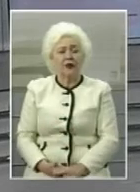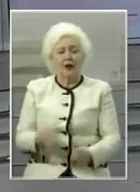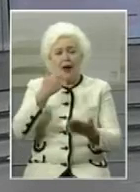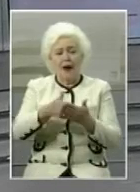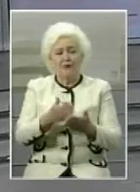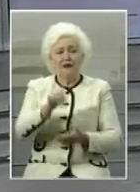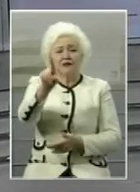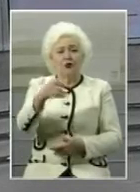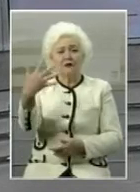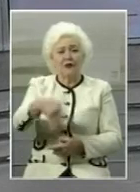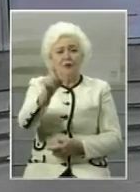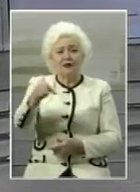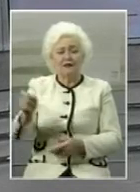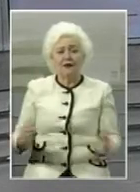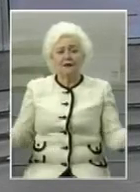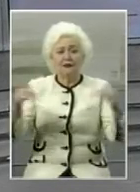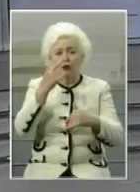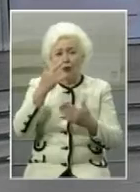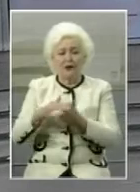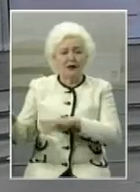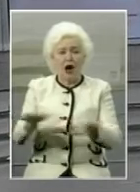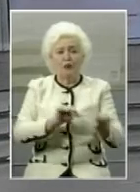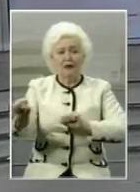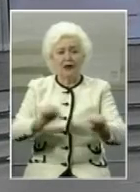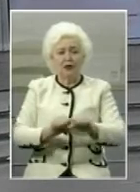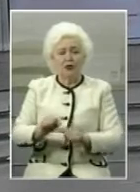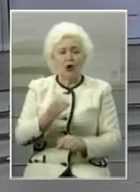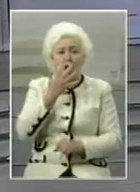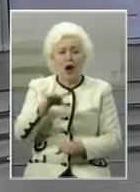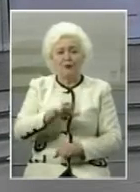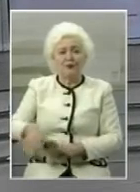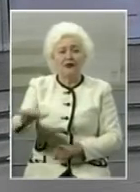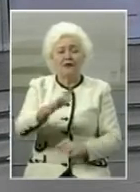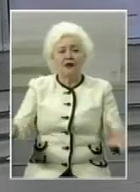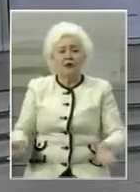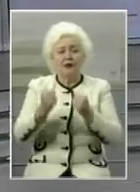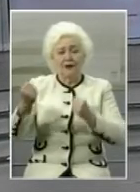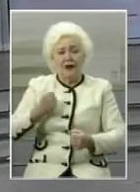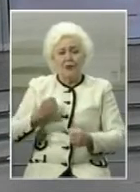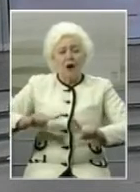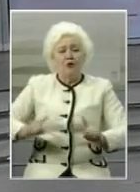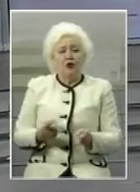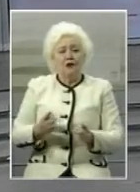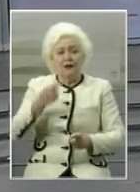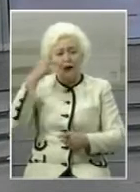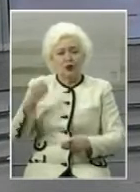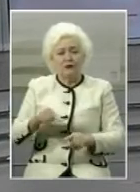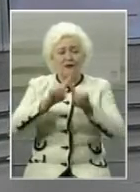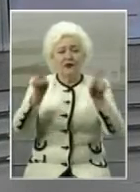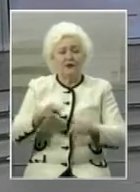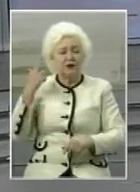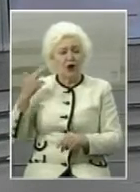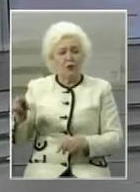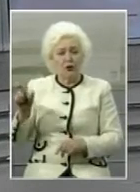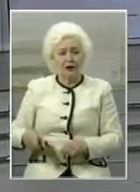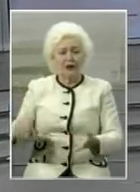Близько 150 людей зібрались біля оперативного командування «Південь», аби підтримати полонених Російської Федерації моряків. Вони